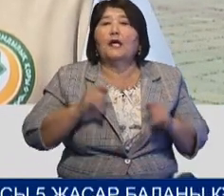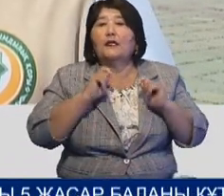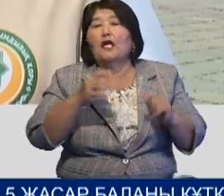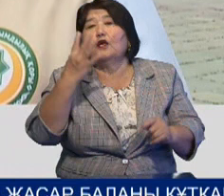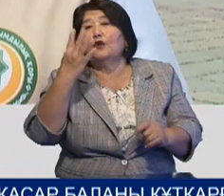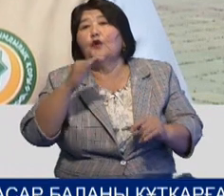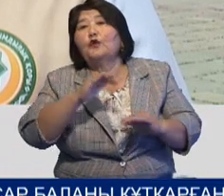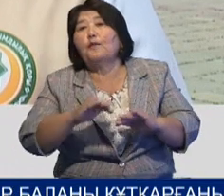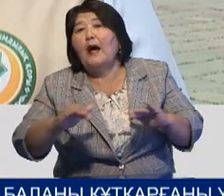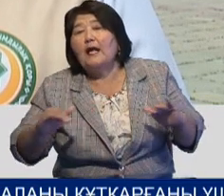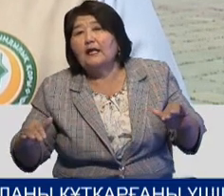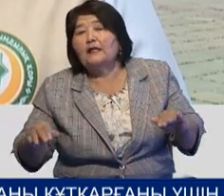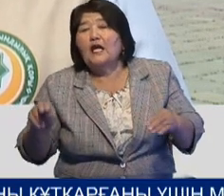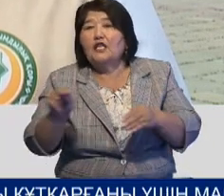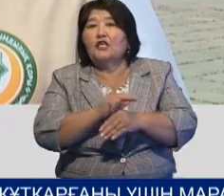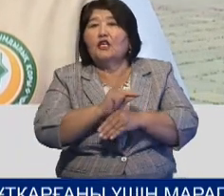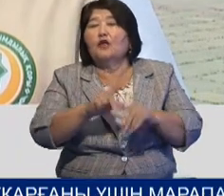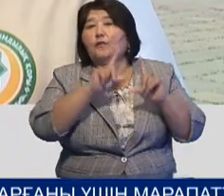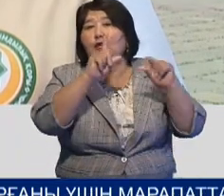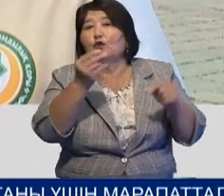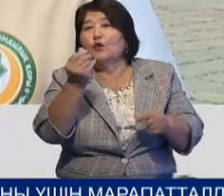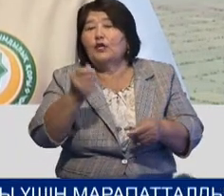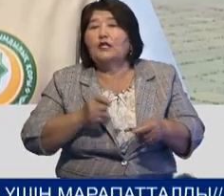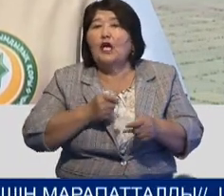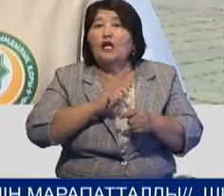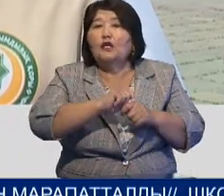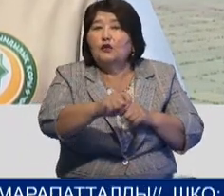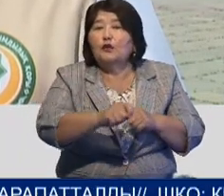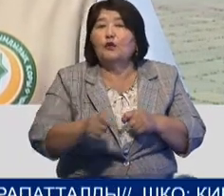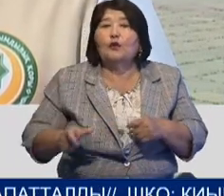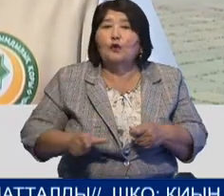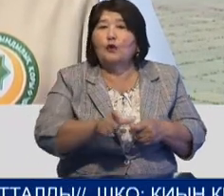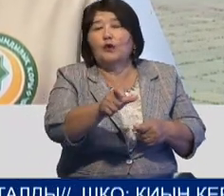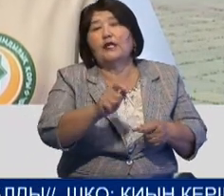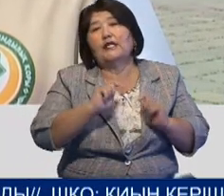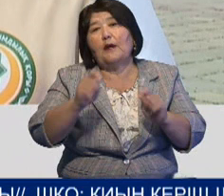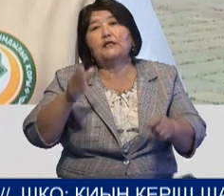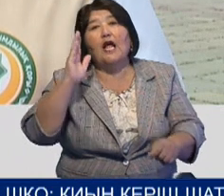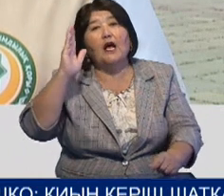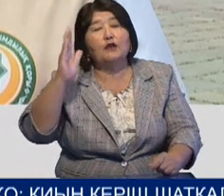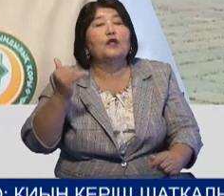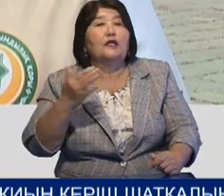4 баланың емге жүретін жолақысын сертификаттап табыстағалы тұрмыз.